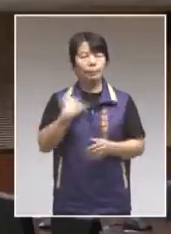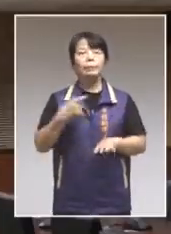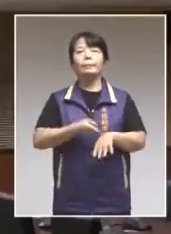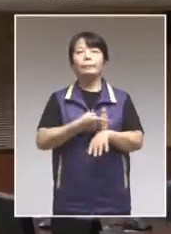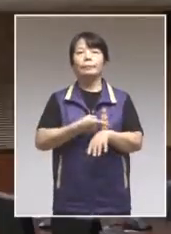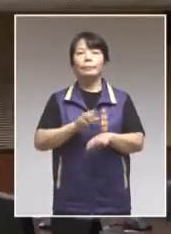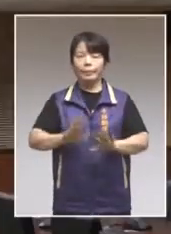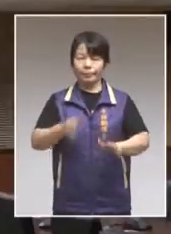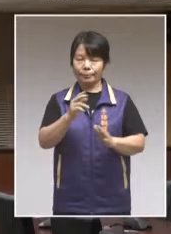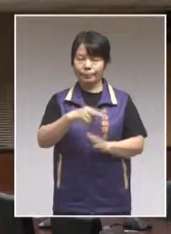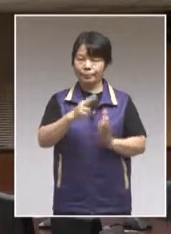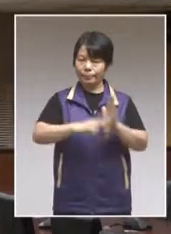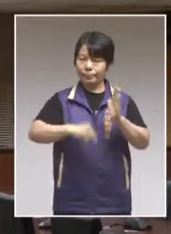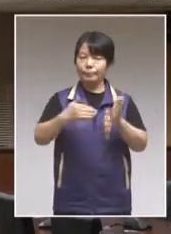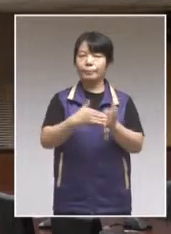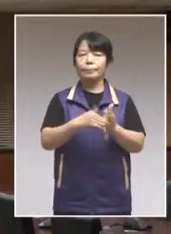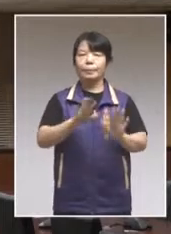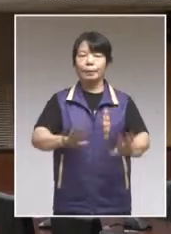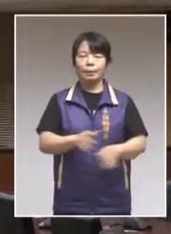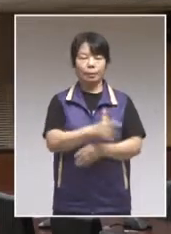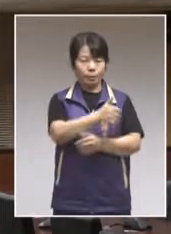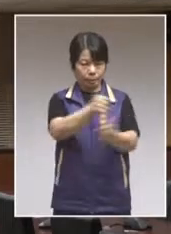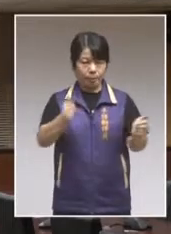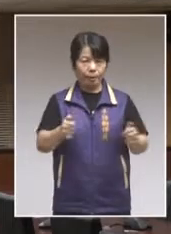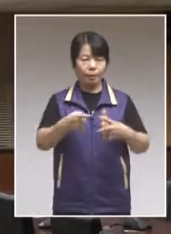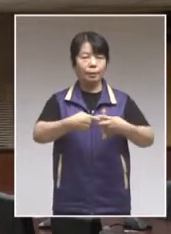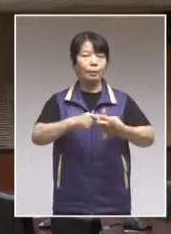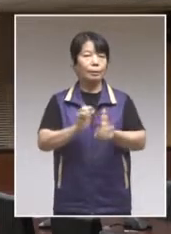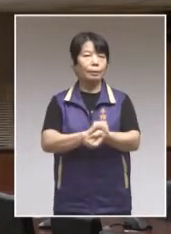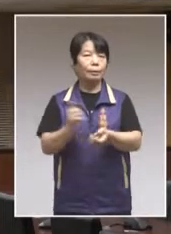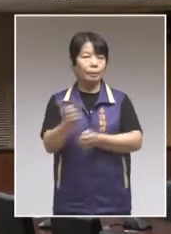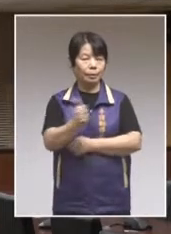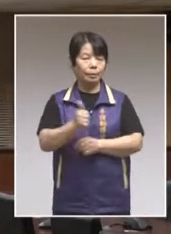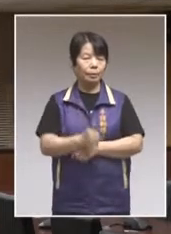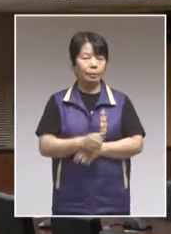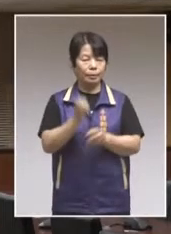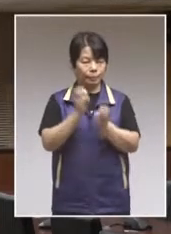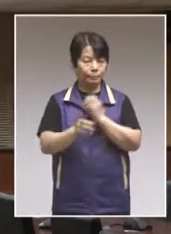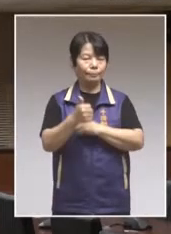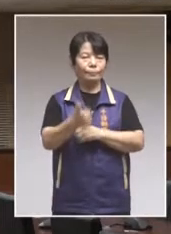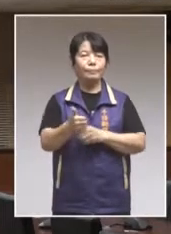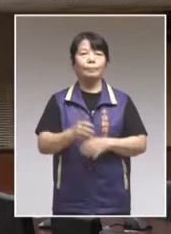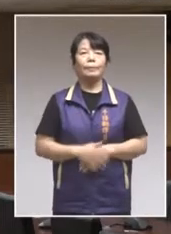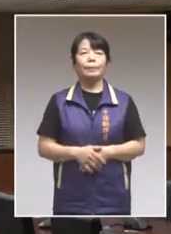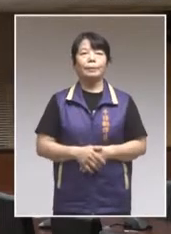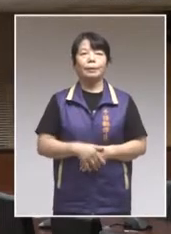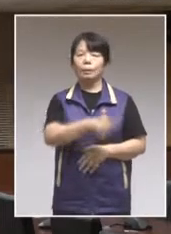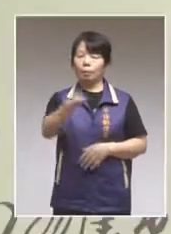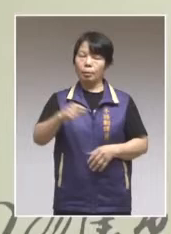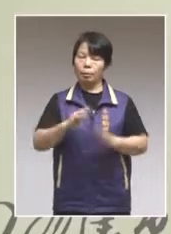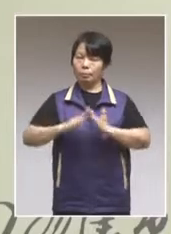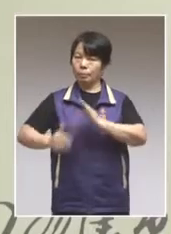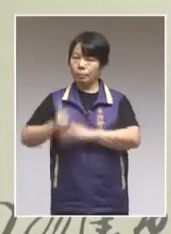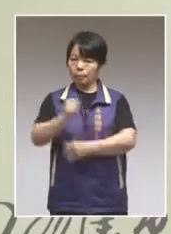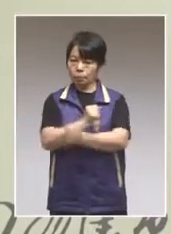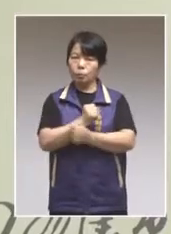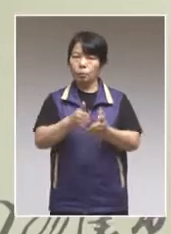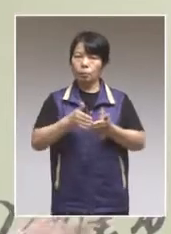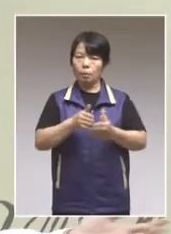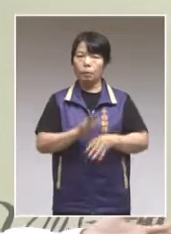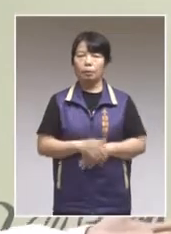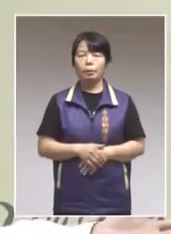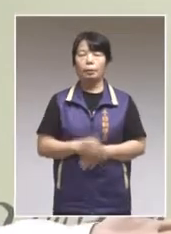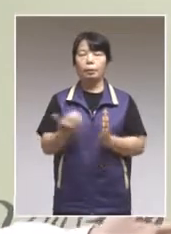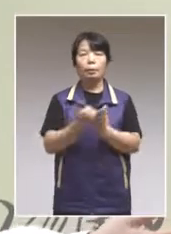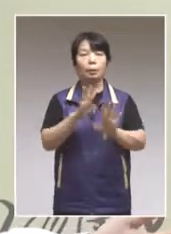谢谢。那谢谢李医师的说明非常的清楚，也要提醒所有的家长注意。那另外一个，刚刚有一张那